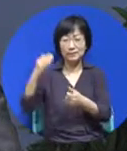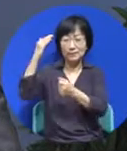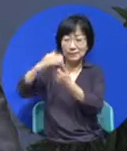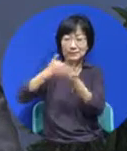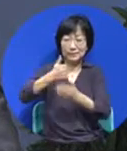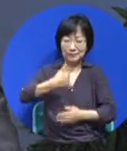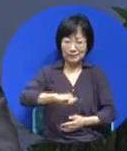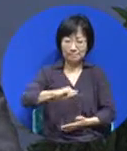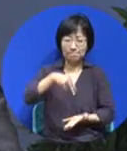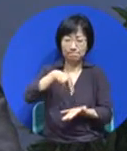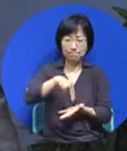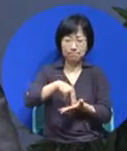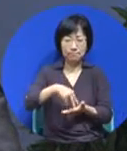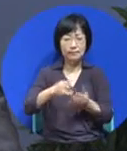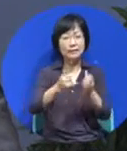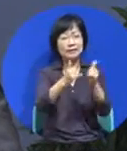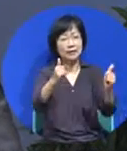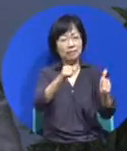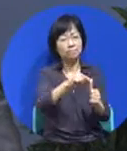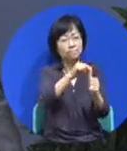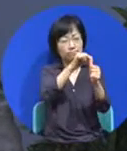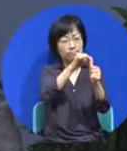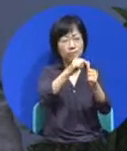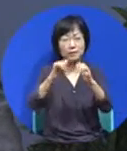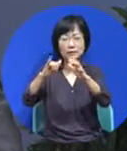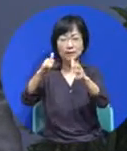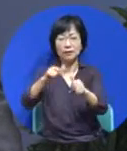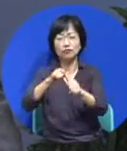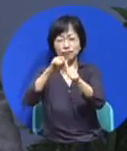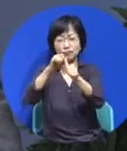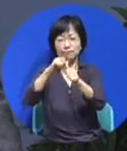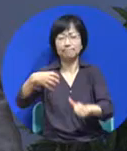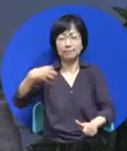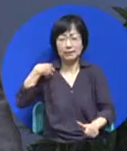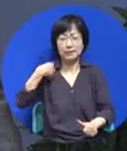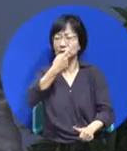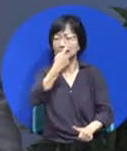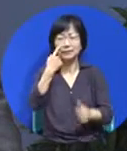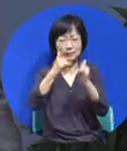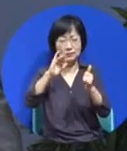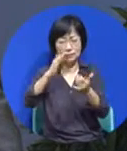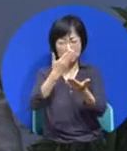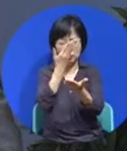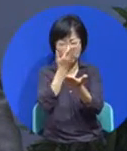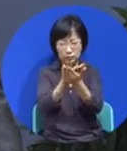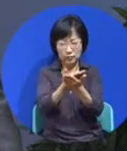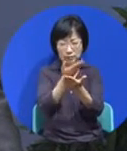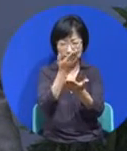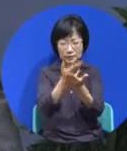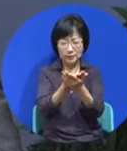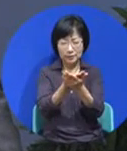살리는 세상 살리는 증인이 되게 하옵소서. And become the witnesses to really save people, save the world.